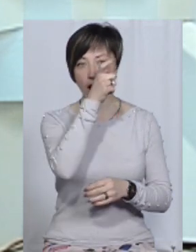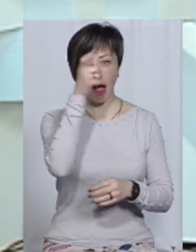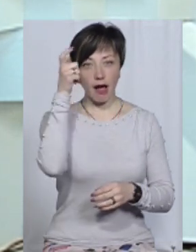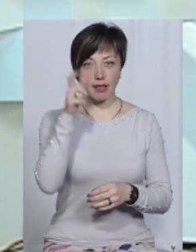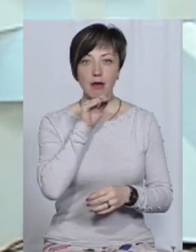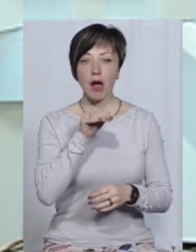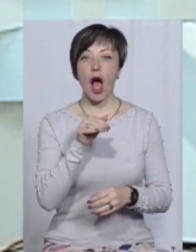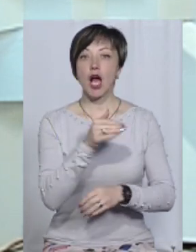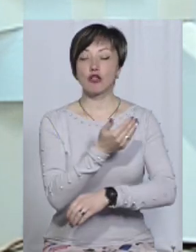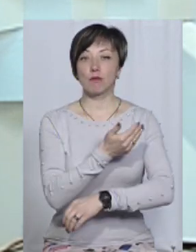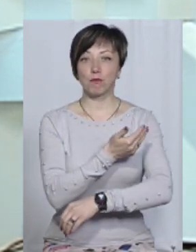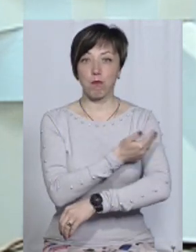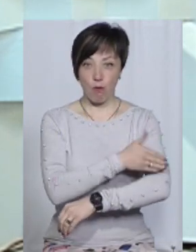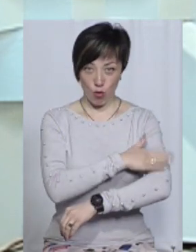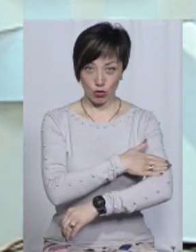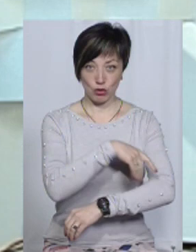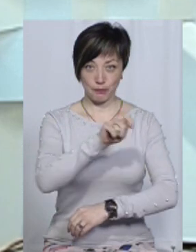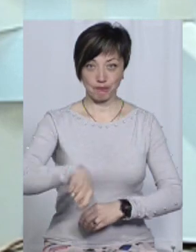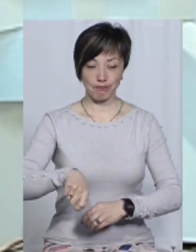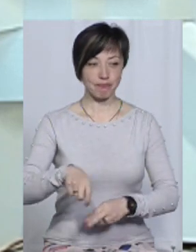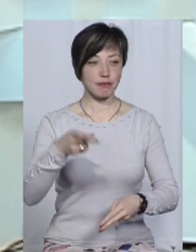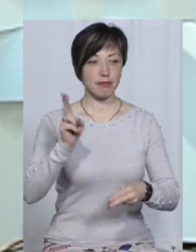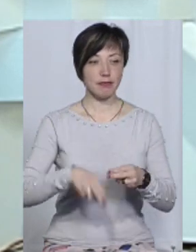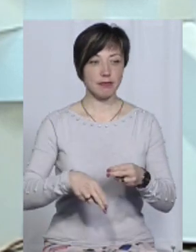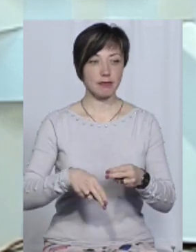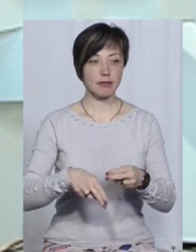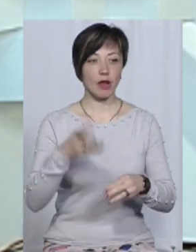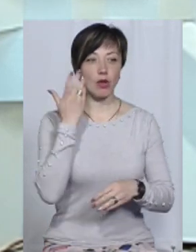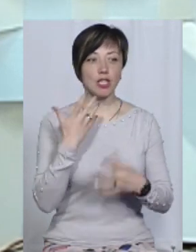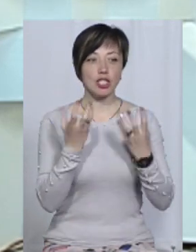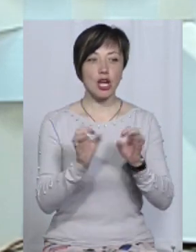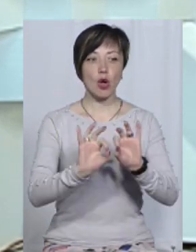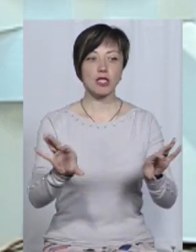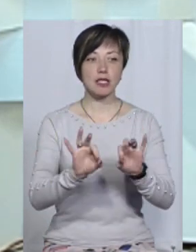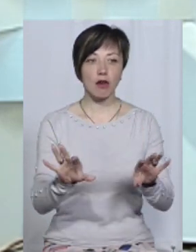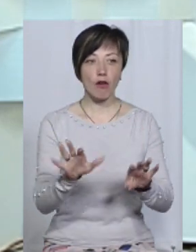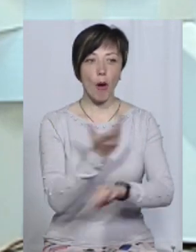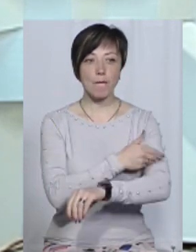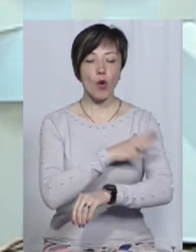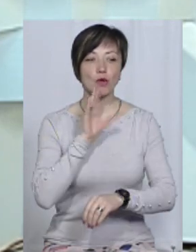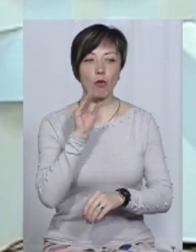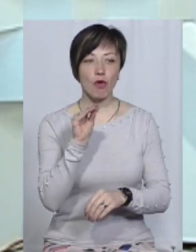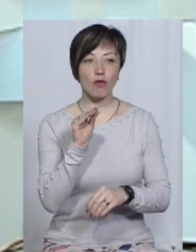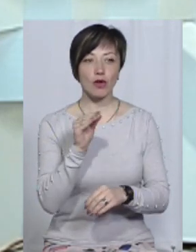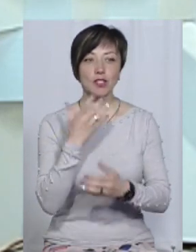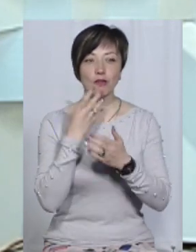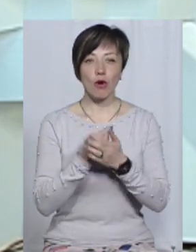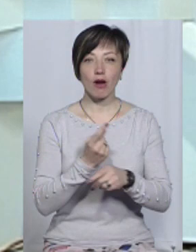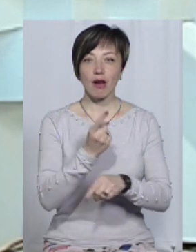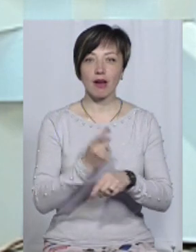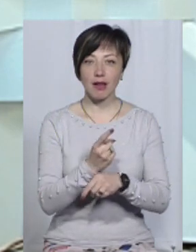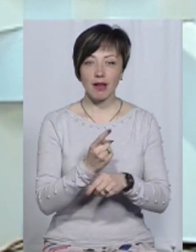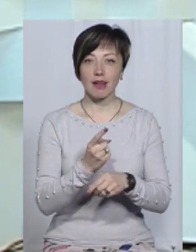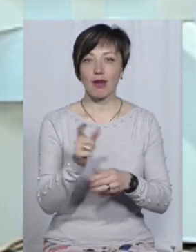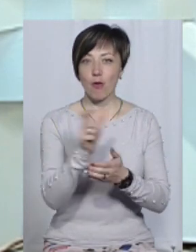Польщі, професора, в кінці, коли я ще їм розказав польською мовою свого улюбленого гумореста